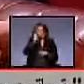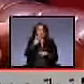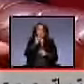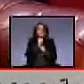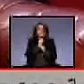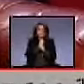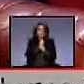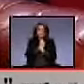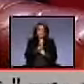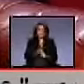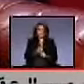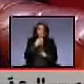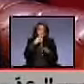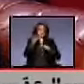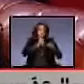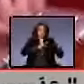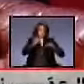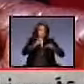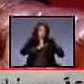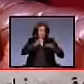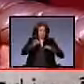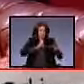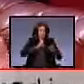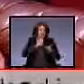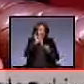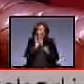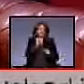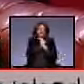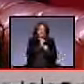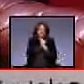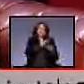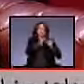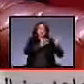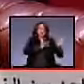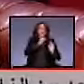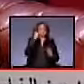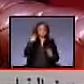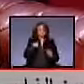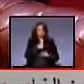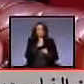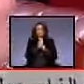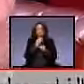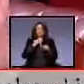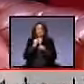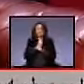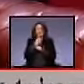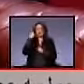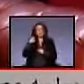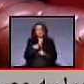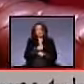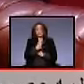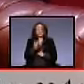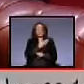التخصصات، فكرة إن ما ينفعش مهندس يتحط في مكان غير المهندس، فكرة إن الدكتور يتحط في مكان غير الدكتور، فكرة إن المحامي يتحط في